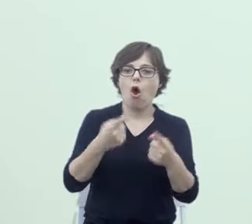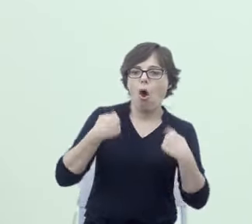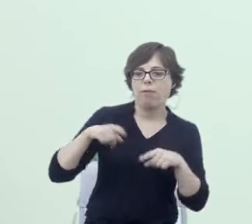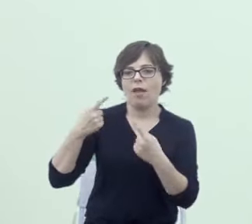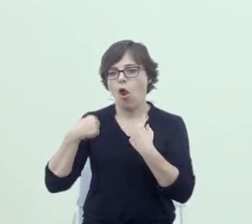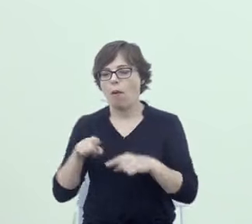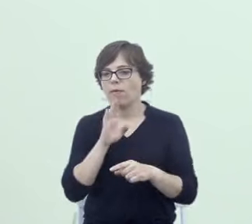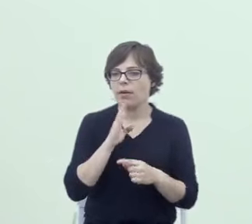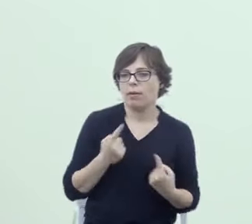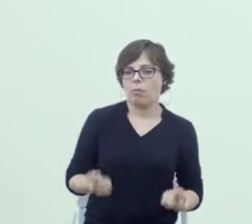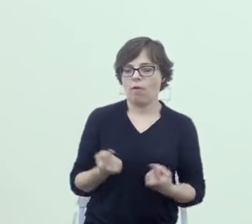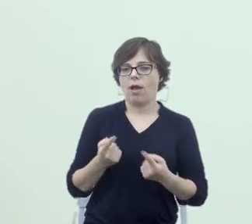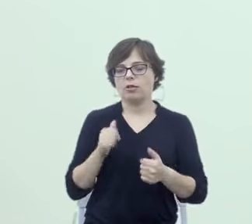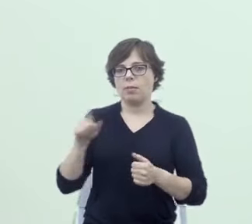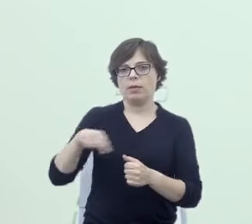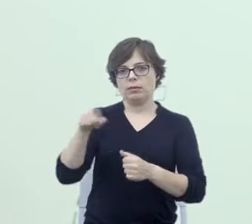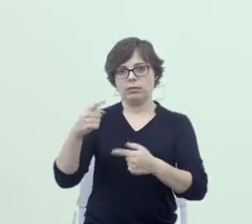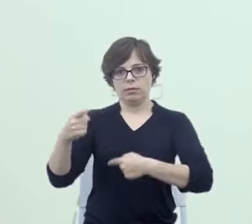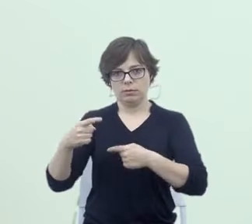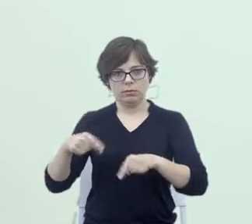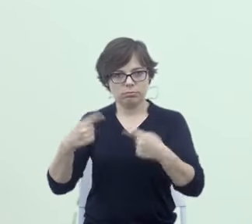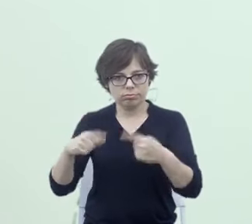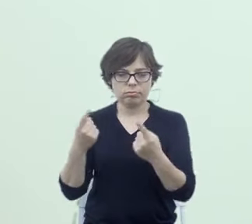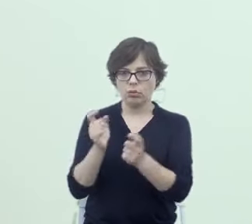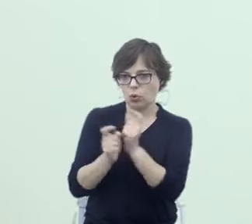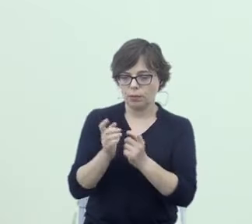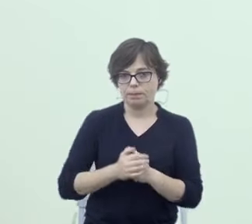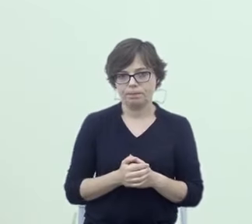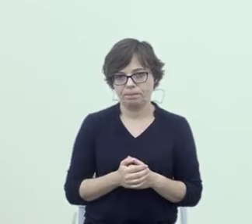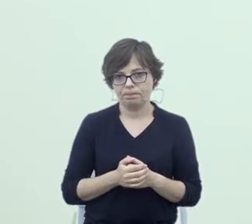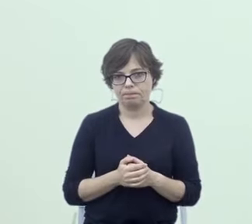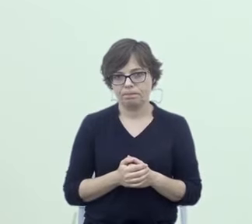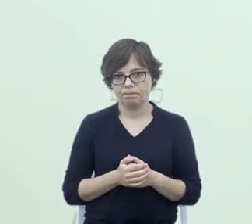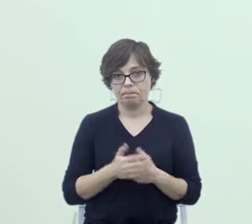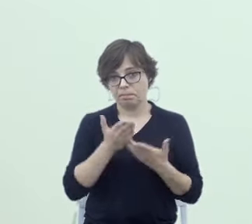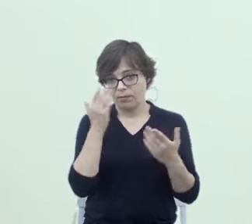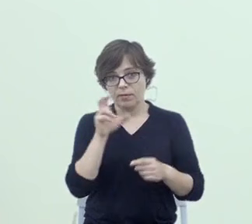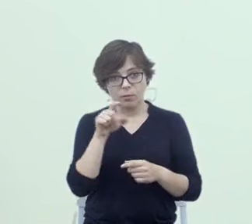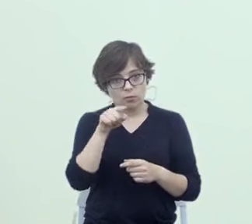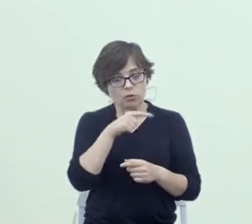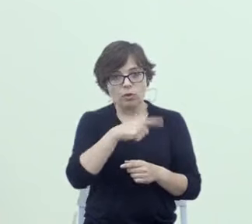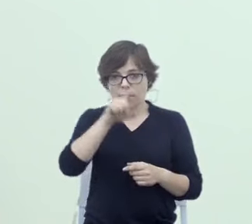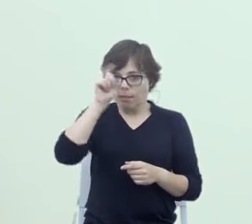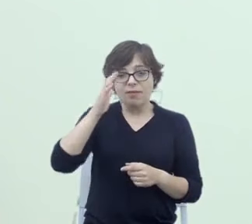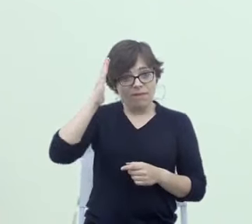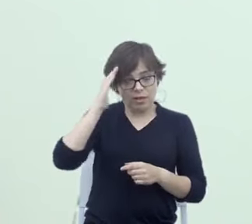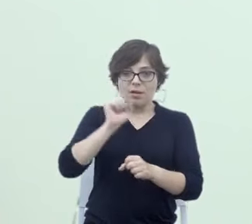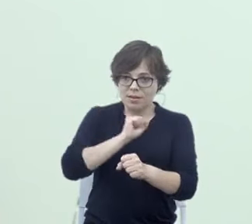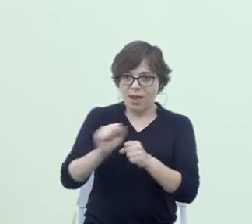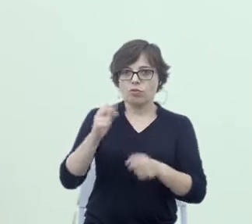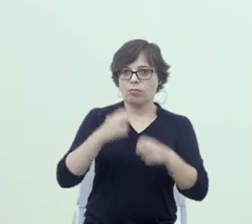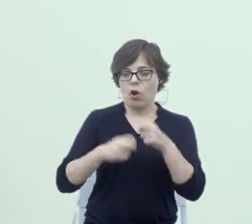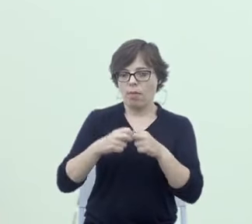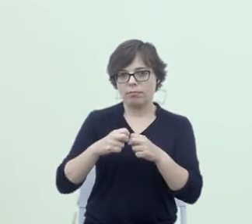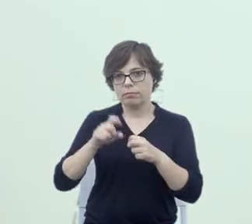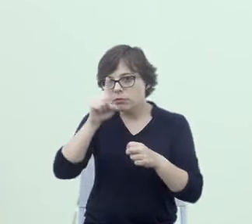obywatelami? Czy wiedziano o tym, że istnieje jakiś problem między społeczeństwem lokalnym,